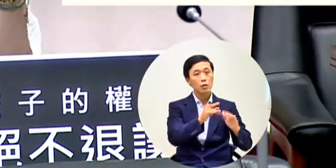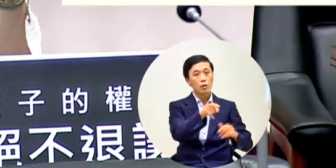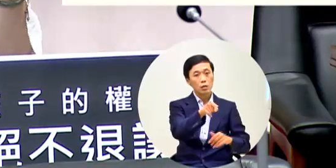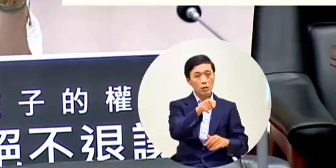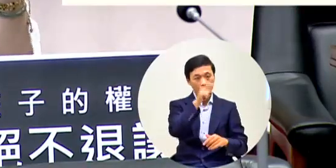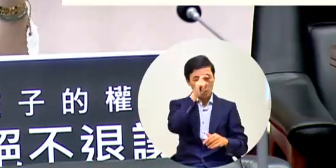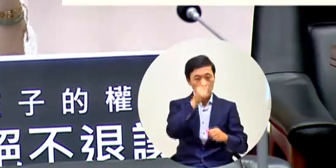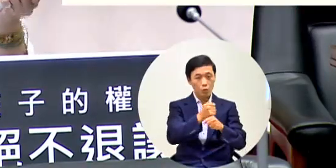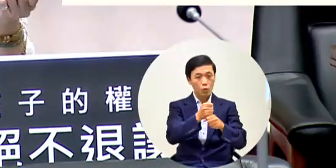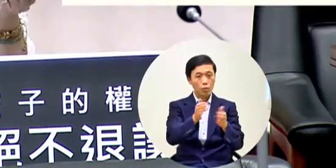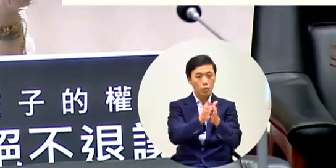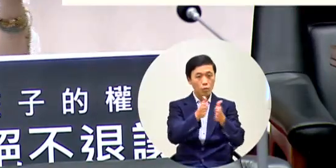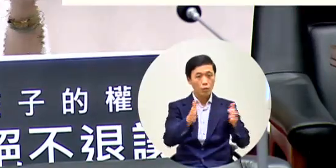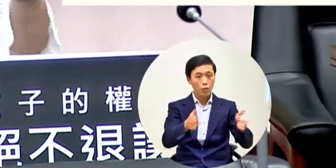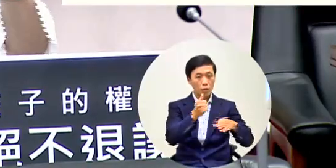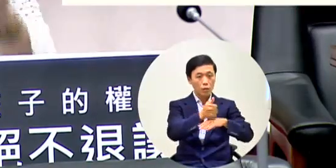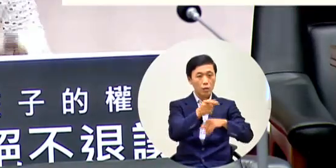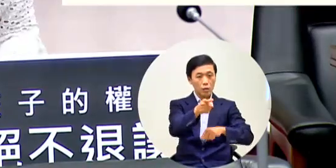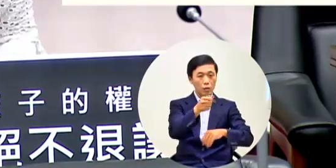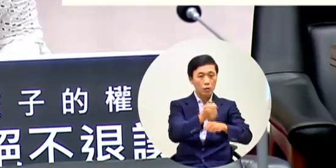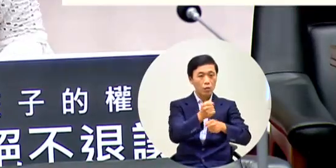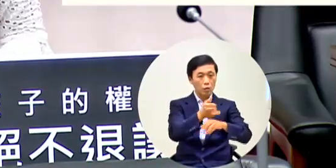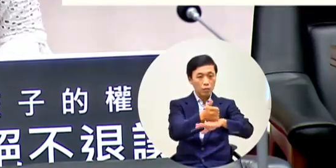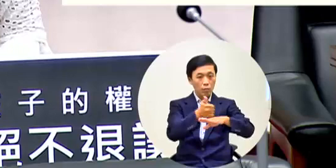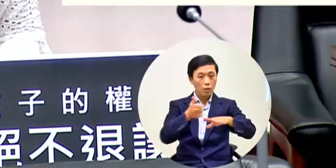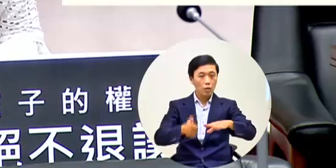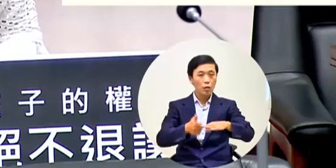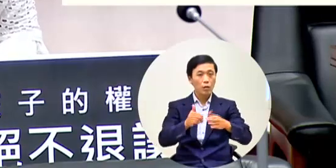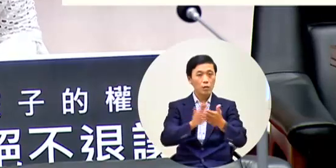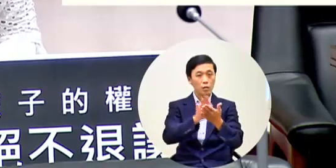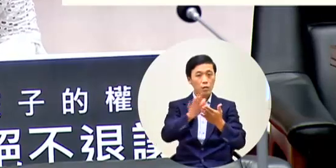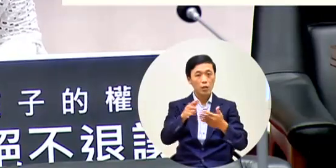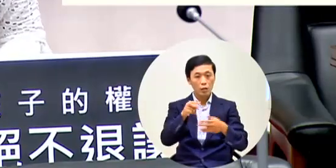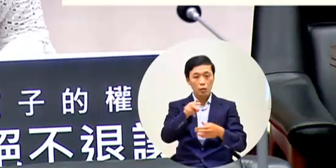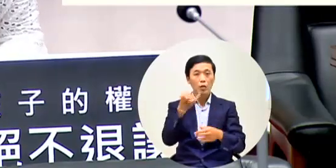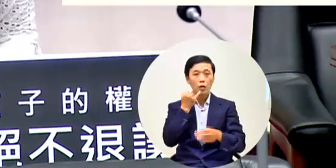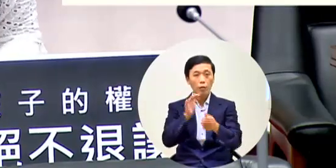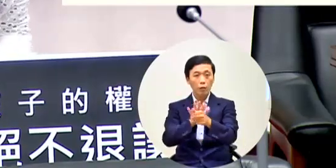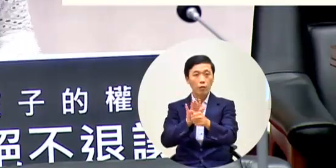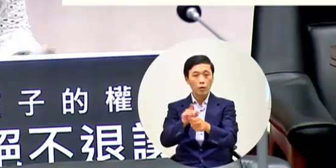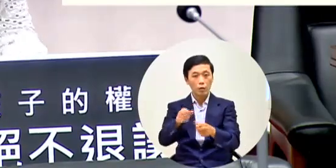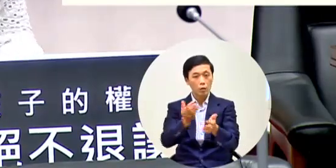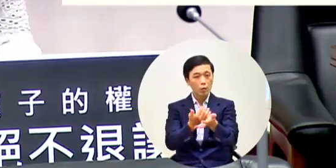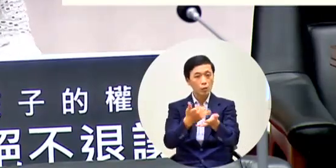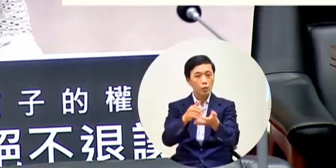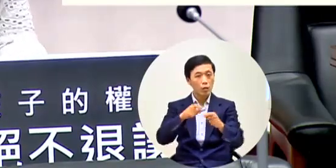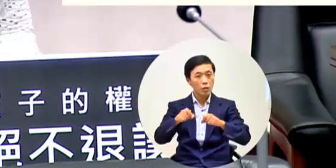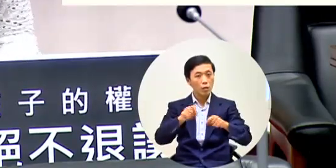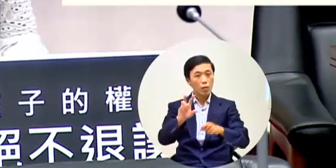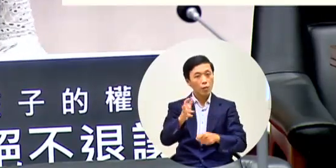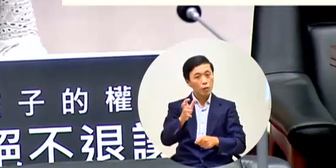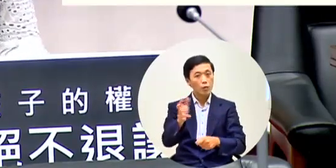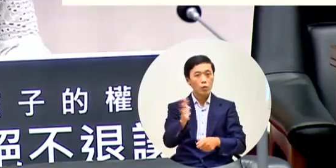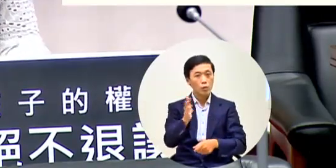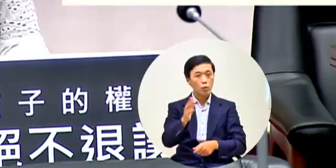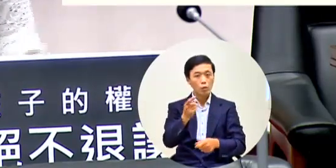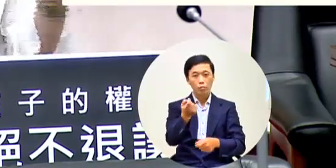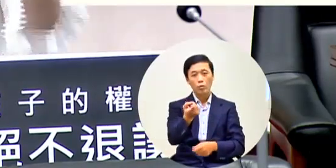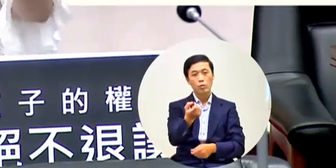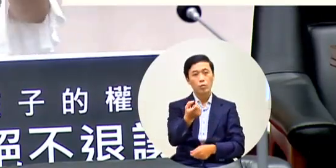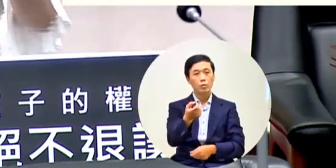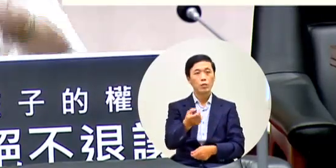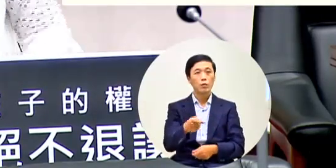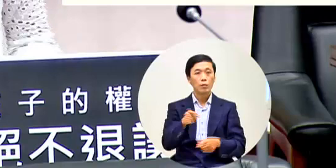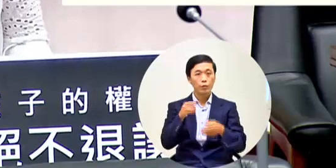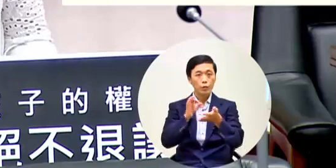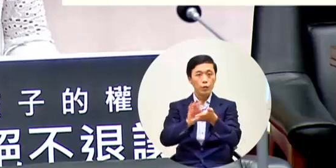的任期卸任之前，赶快有一个眉目好吗？因为这个预算大概80万，也都是小数目、小事情，用在